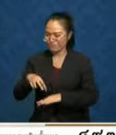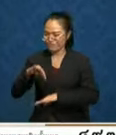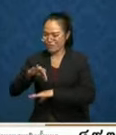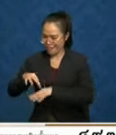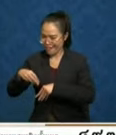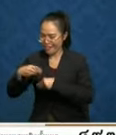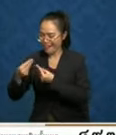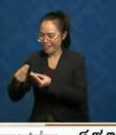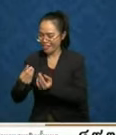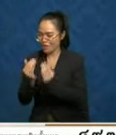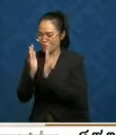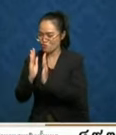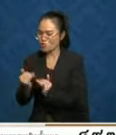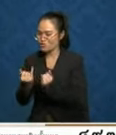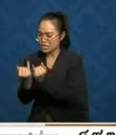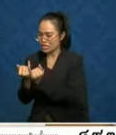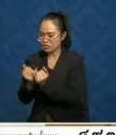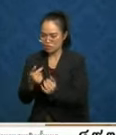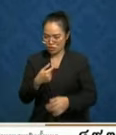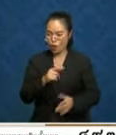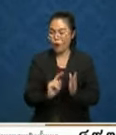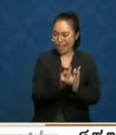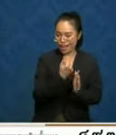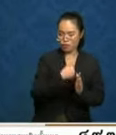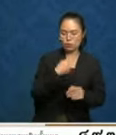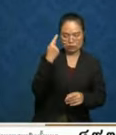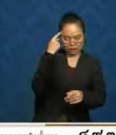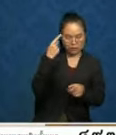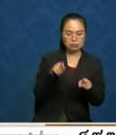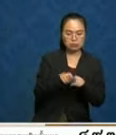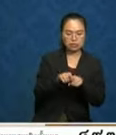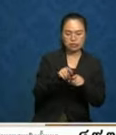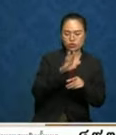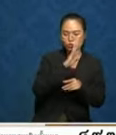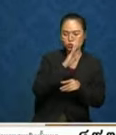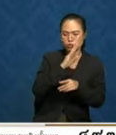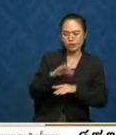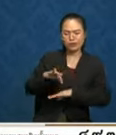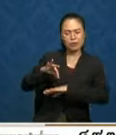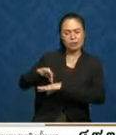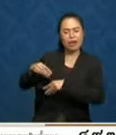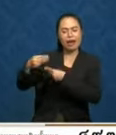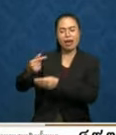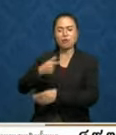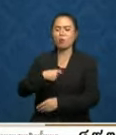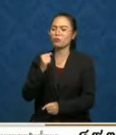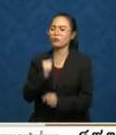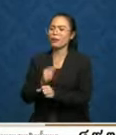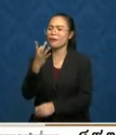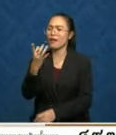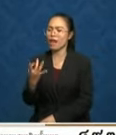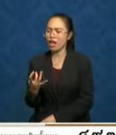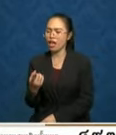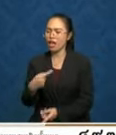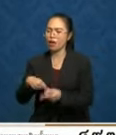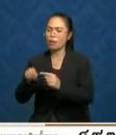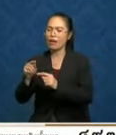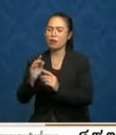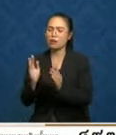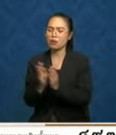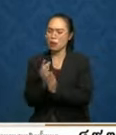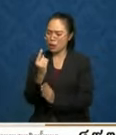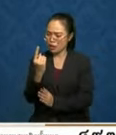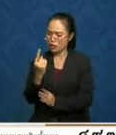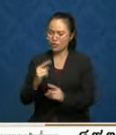งผมก็คิดเหมือนกันว่าเวลาเข้าแต่งตั้งจริงผมเข้าไปผมไปทำอะไรได้แต่ความจริงที่พ